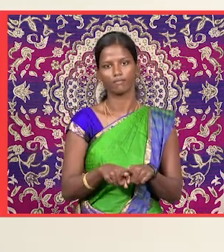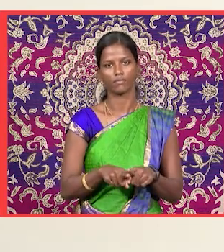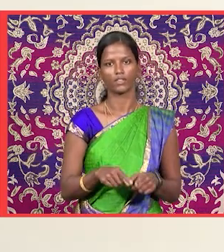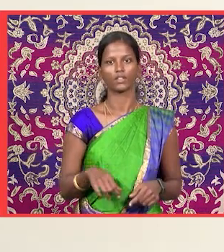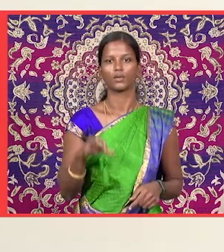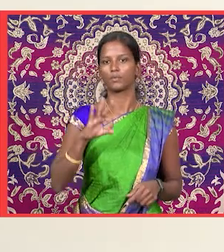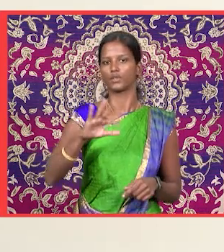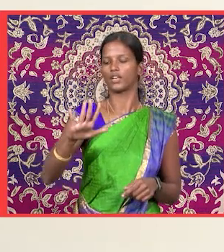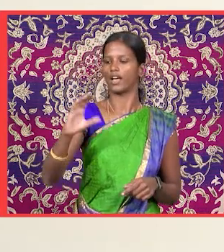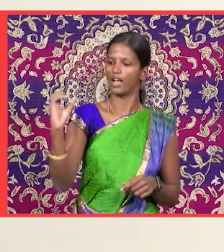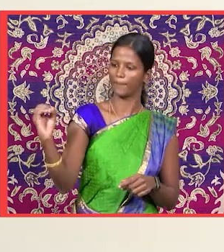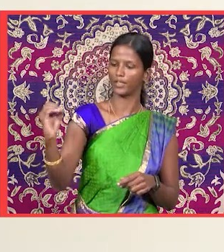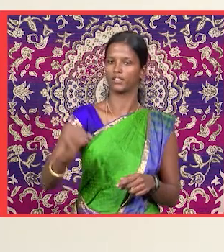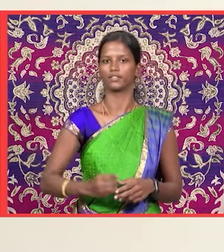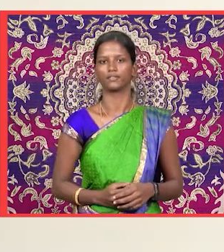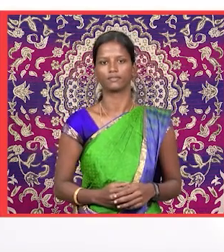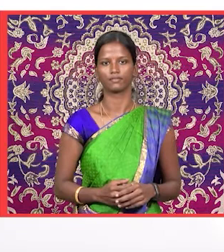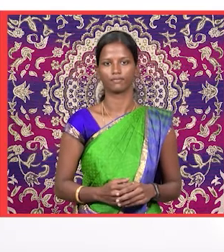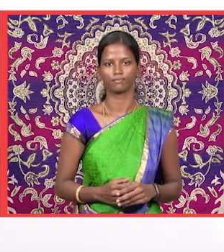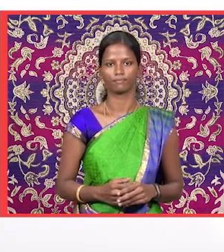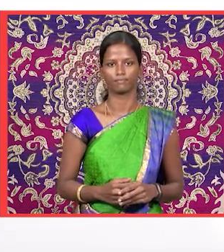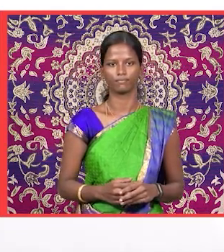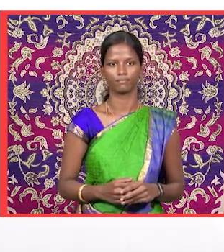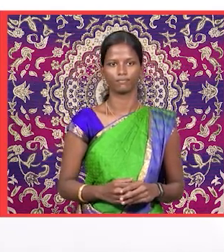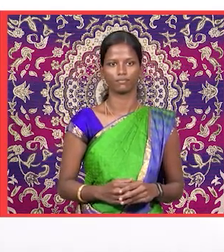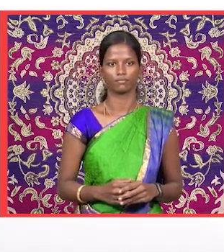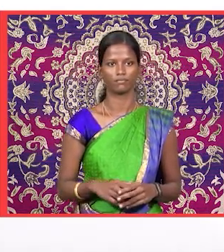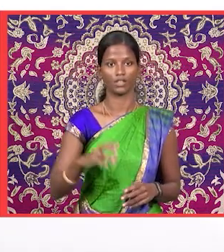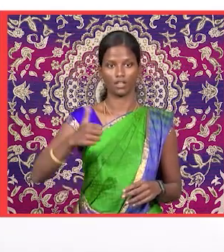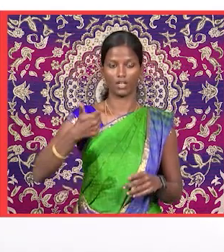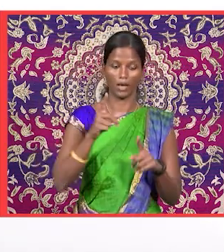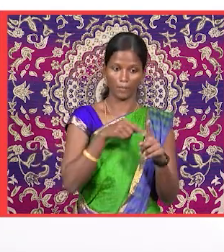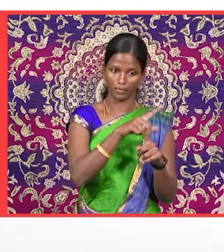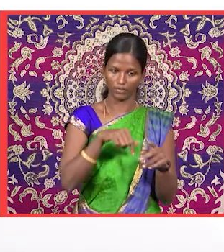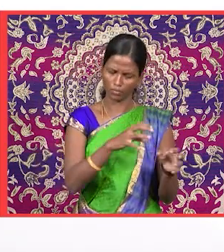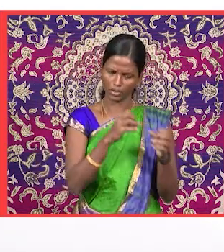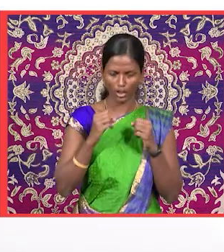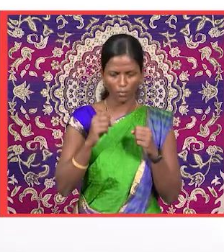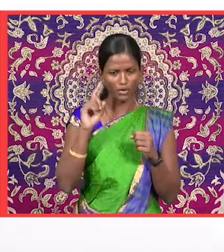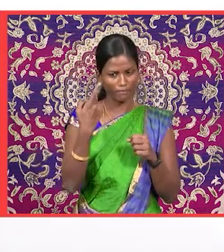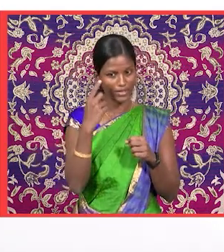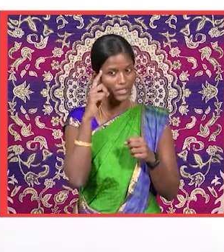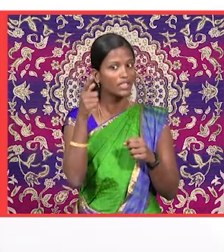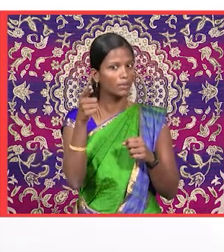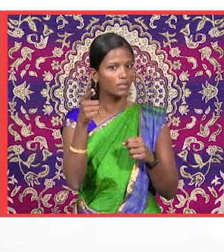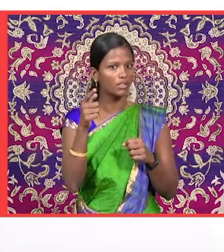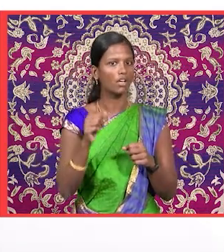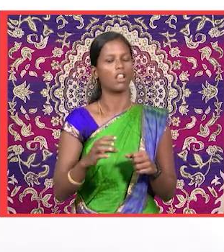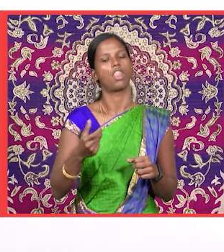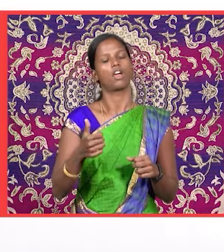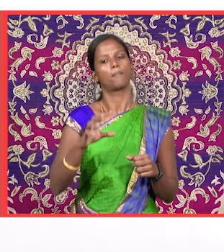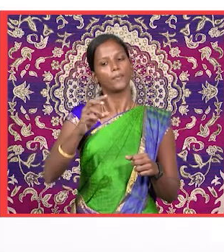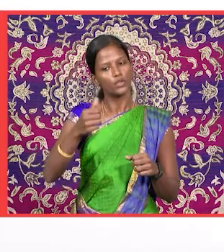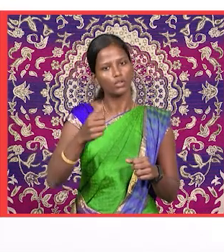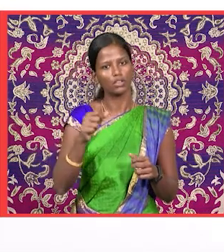பார்த்தீங்கன்னா ₹350. லாப சதவீதம் கண்டறிய சொல்லியிருக்காங்க. ஸோ ஃபஸ்ட்டு நமக்கு லாபம் என்னன்னு தெரிஞ்சால் தான்